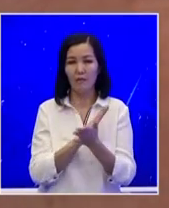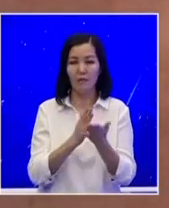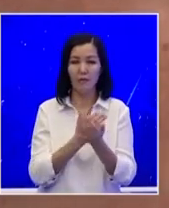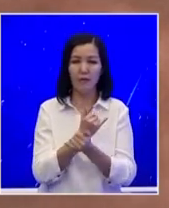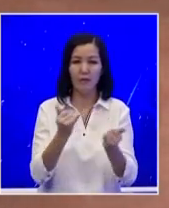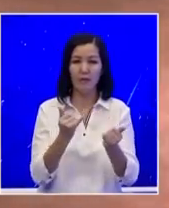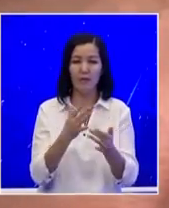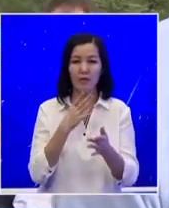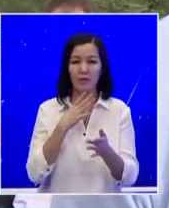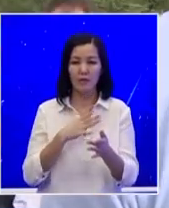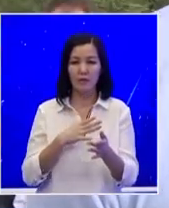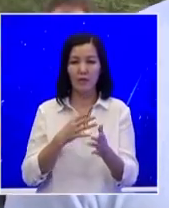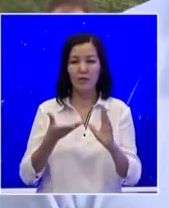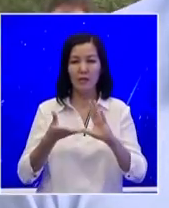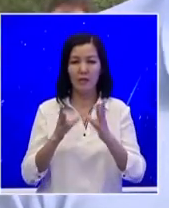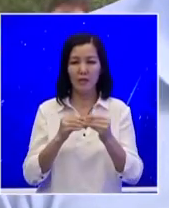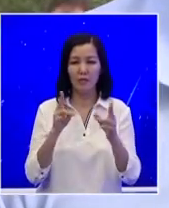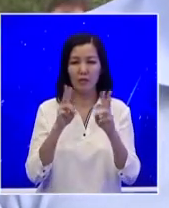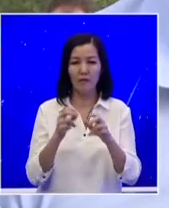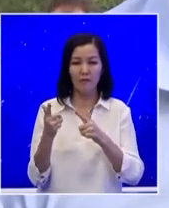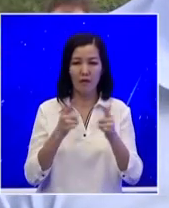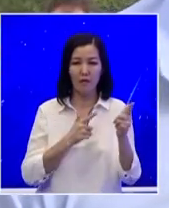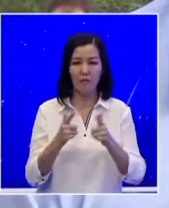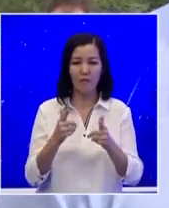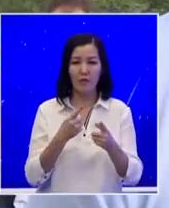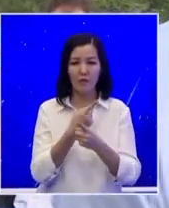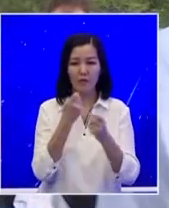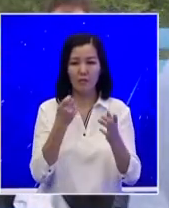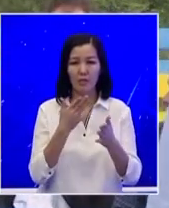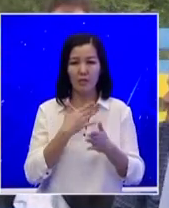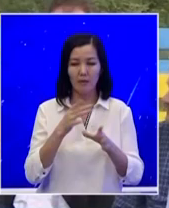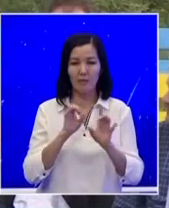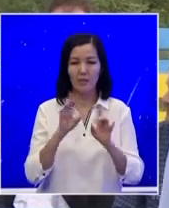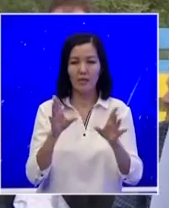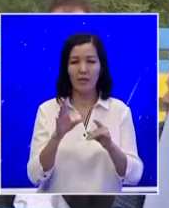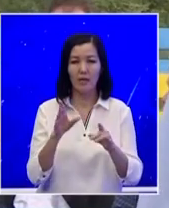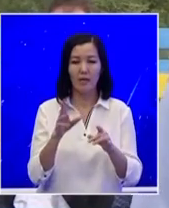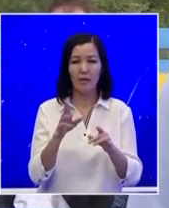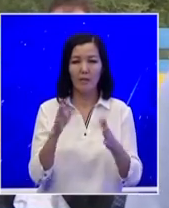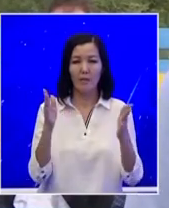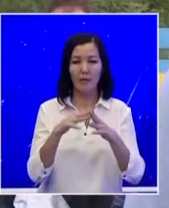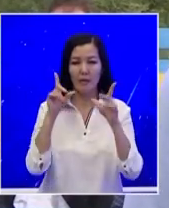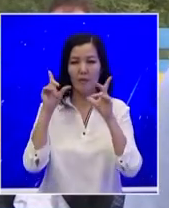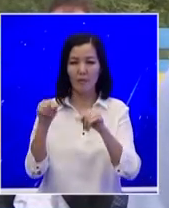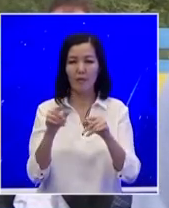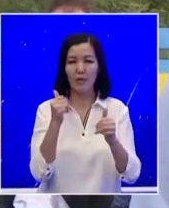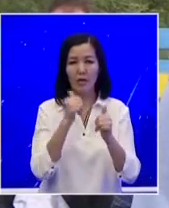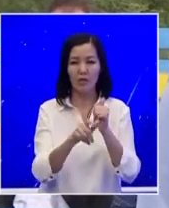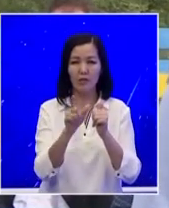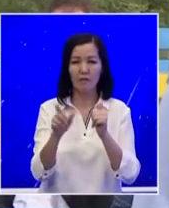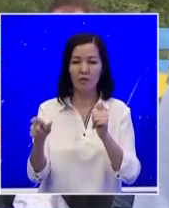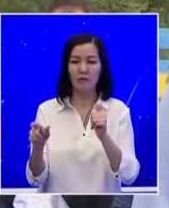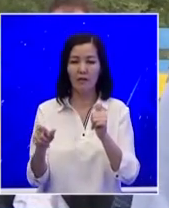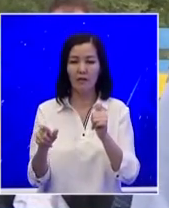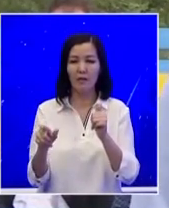набрались терпения, дождались результатов анализов. Нам сообщили, что по району будут отправлять индивидуально каждого, ну,